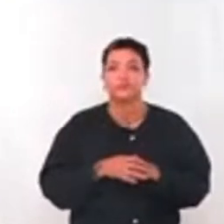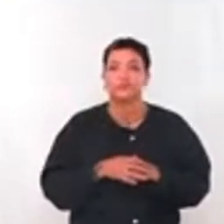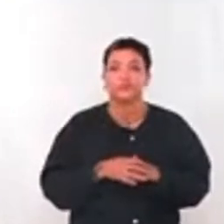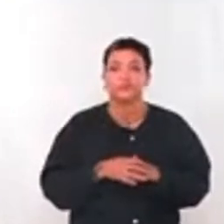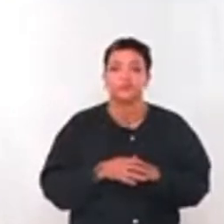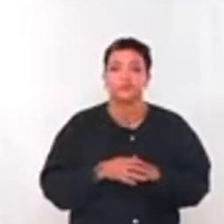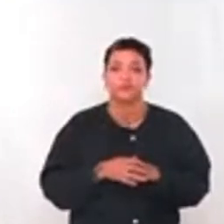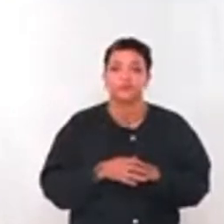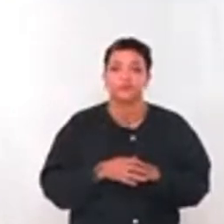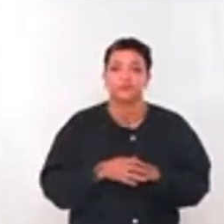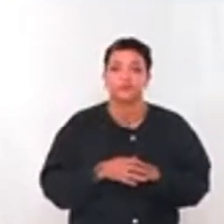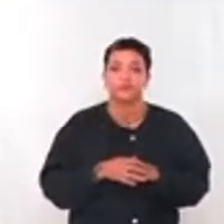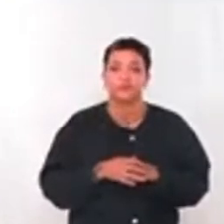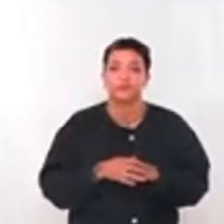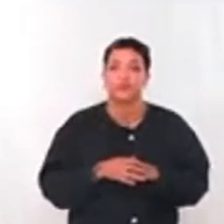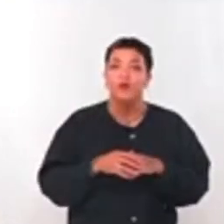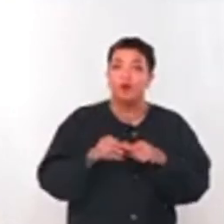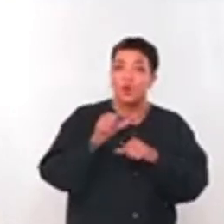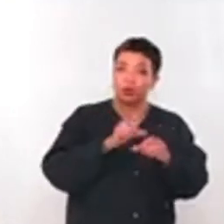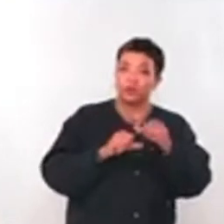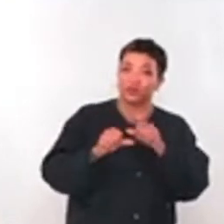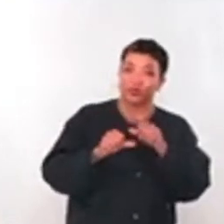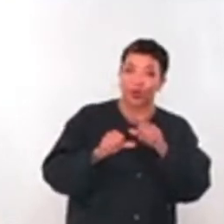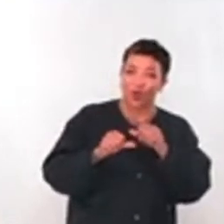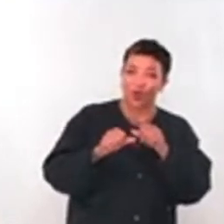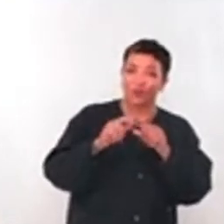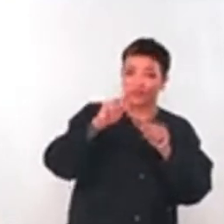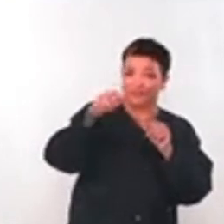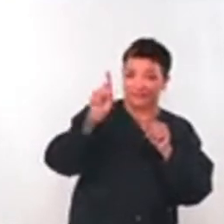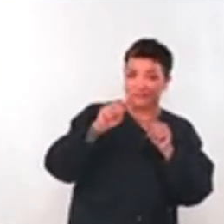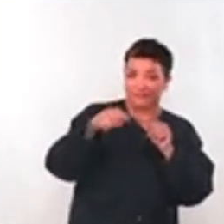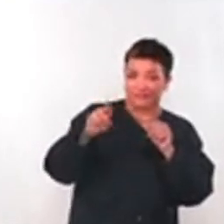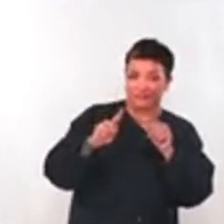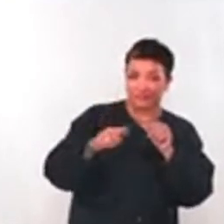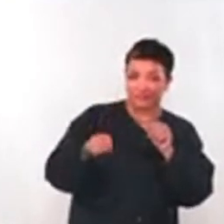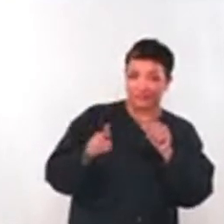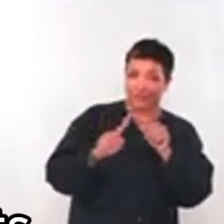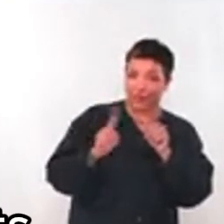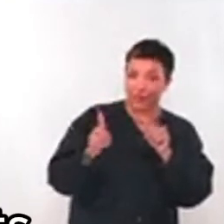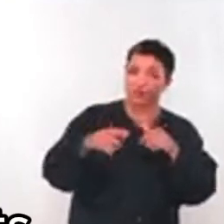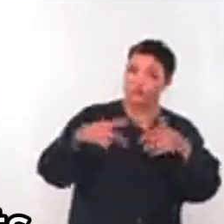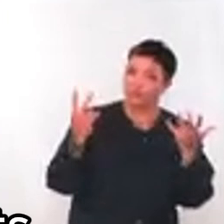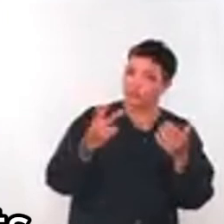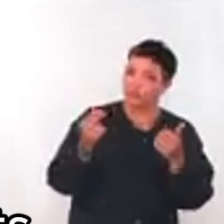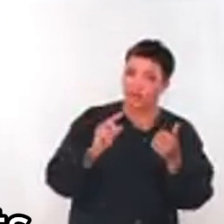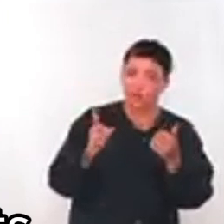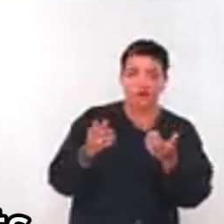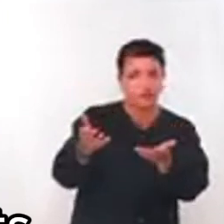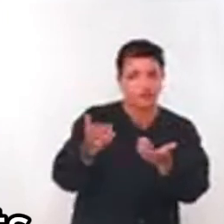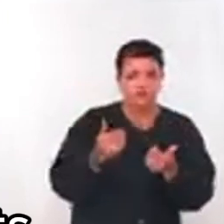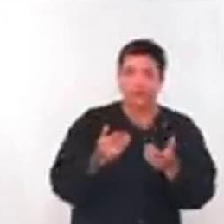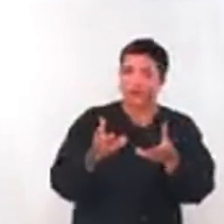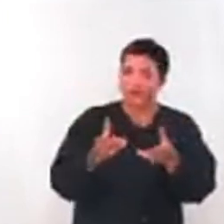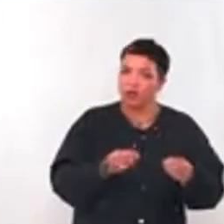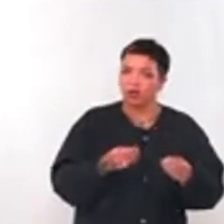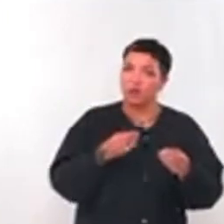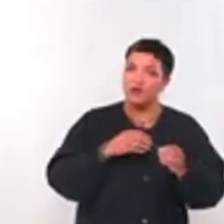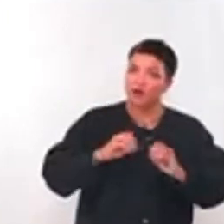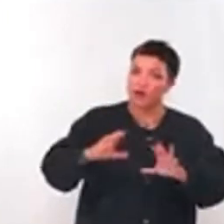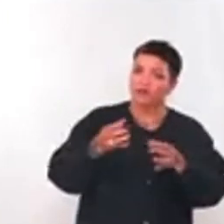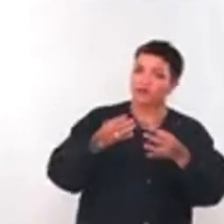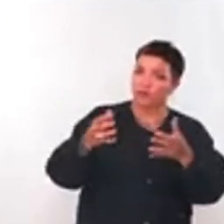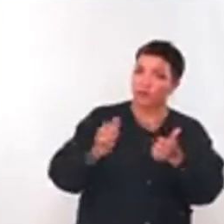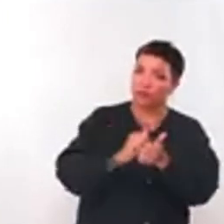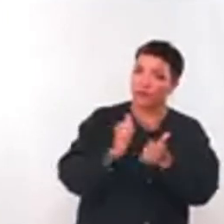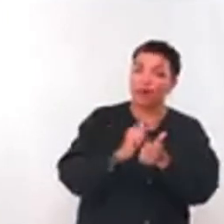qui ne rempliraient pas toutes les conditions, de les accueillir même temporairement dans les logements temporaires d'insertion le temps qu'ils puissent fournir tous les documents et non pas les